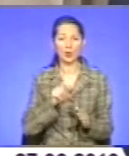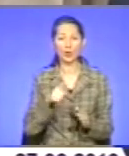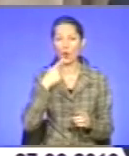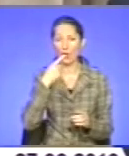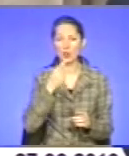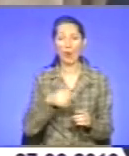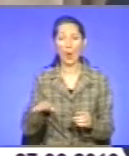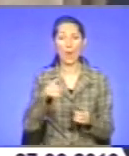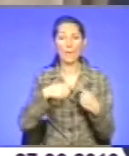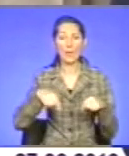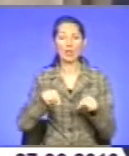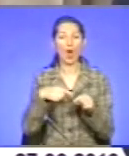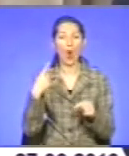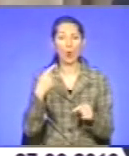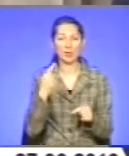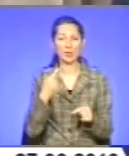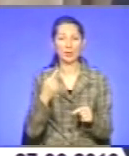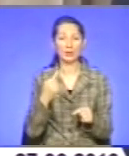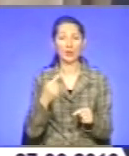межах області? В межах області